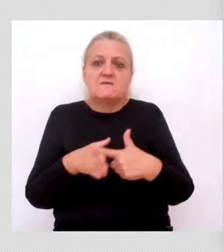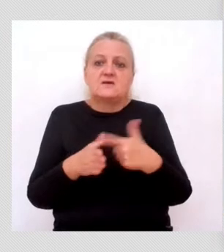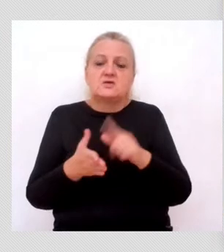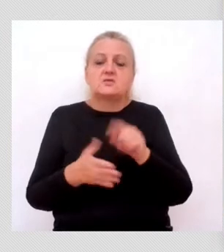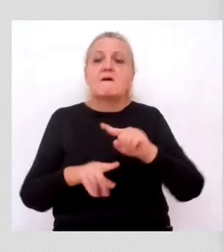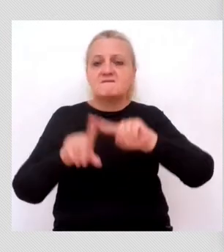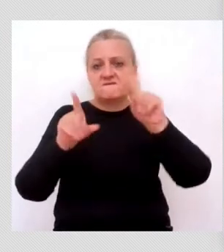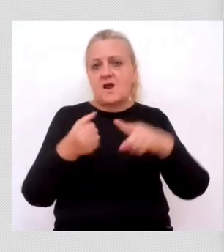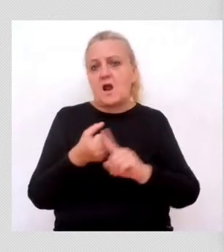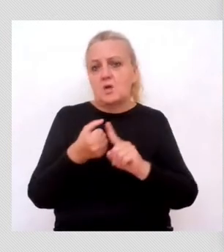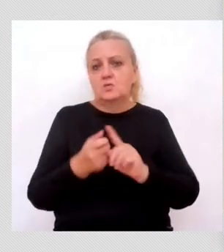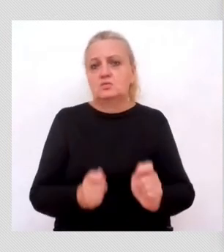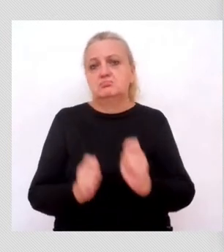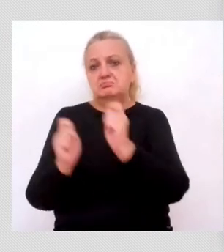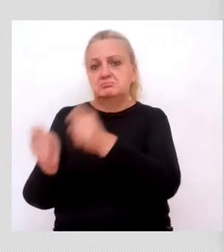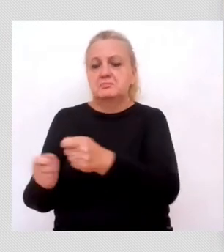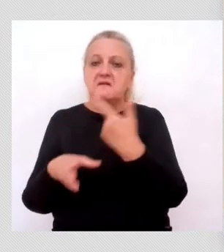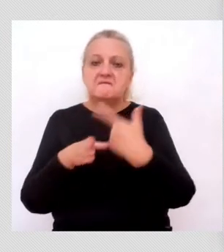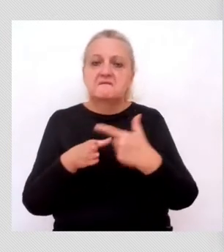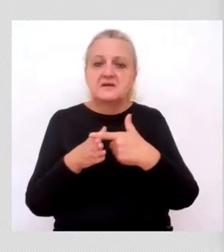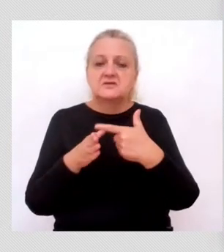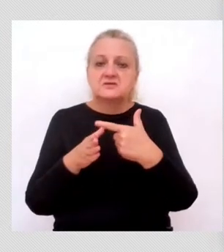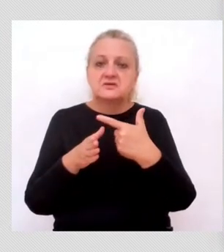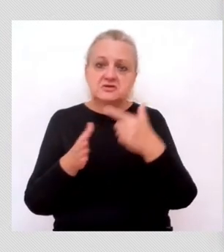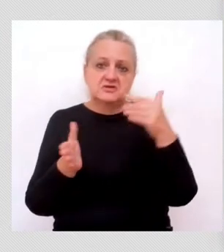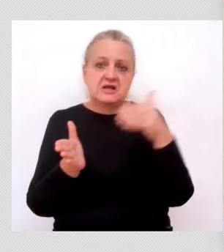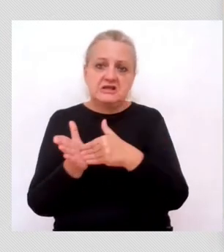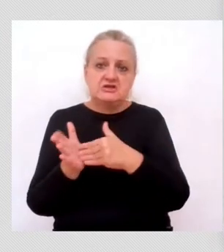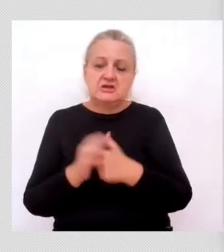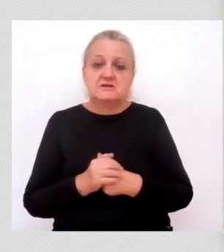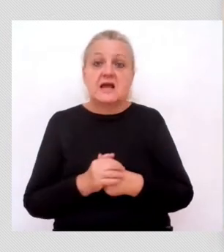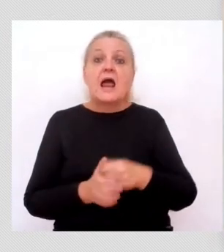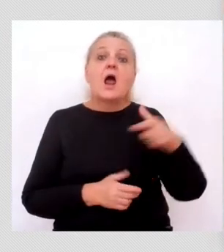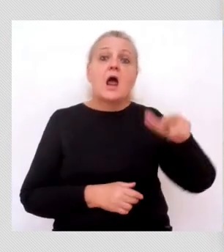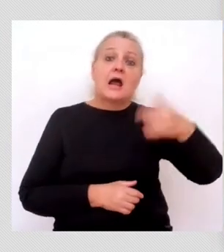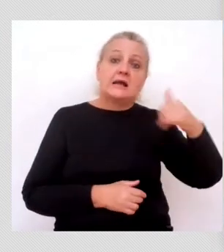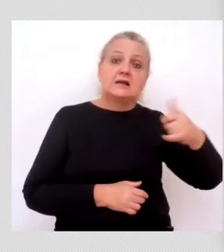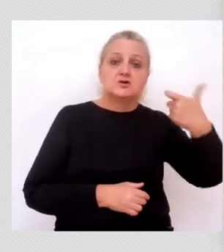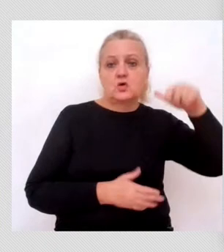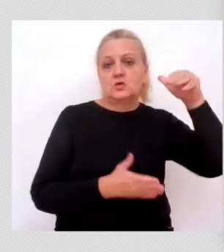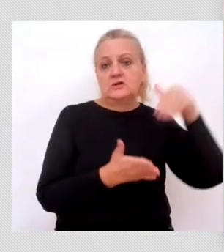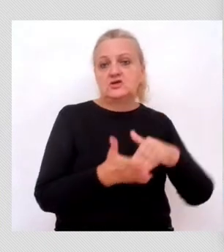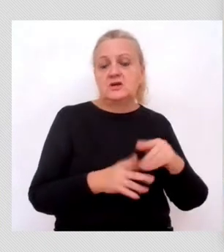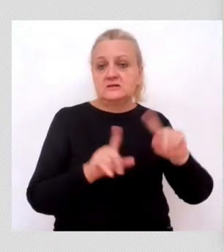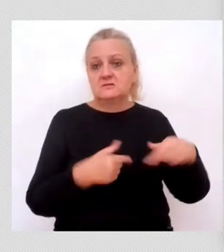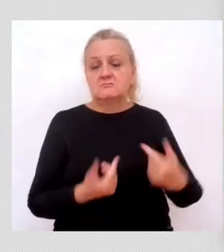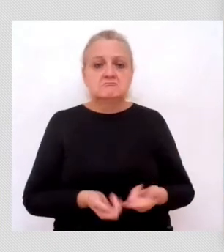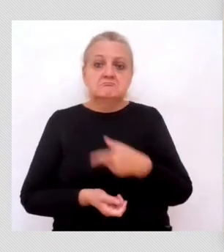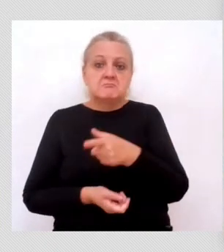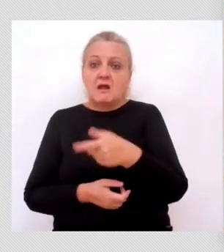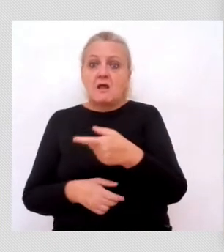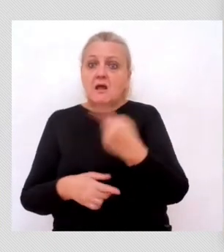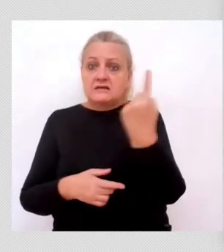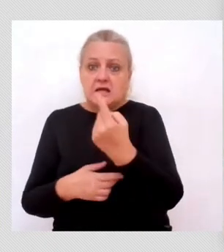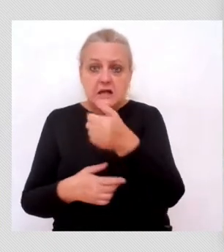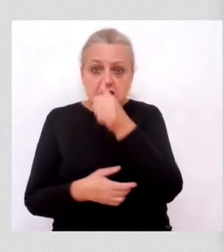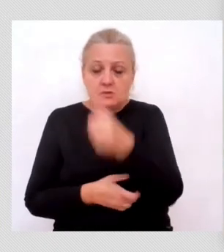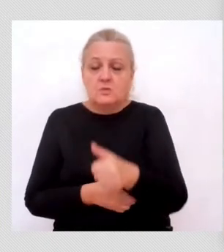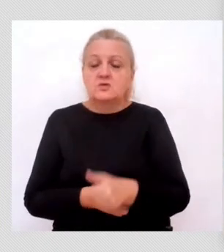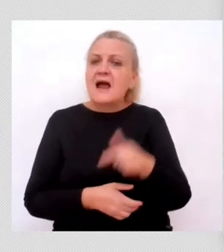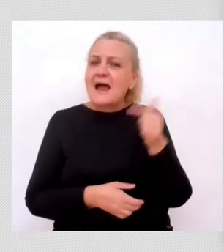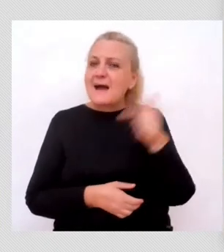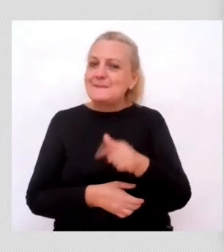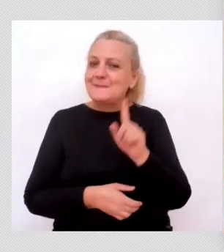fakturę za 20 tysięcy. Inni 100 tysięcy, a on 20 tysięcy. Też nic mu nie można zrobić. A powinno być tak,